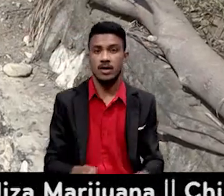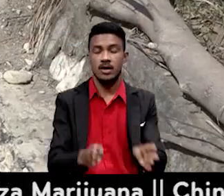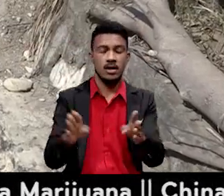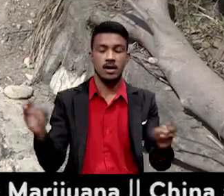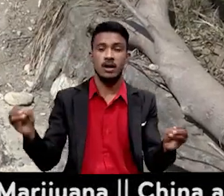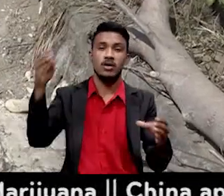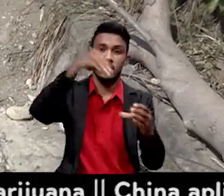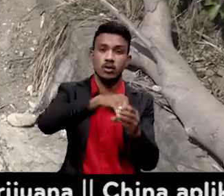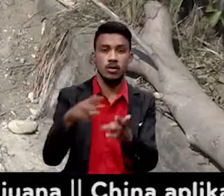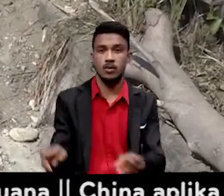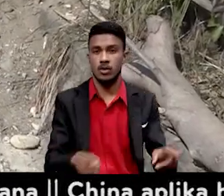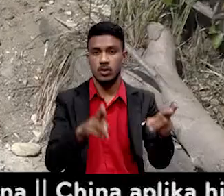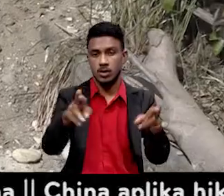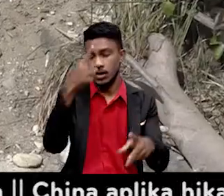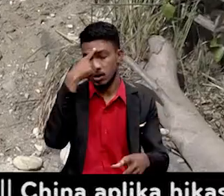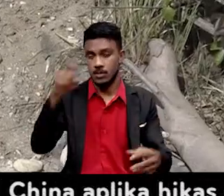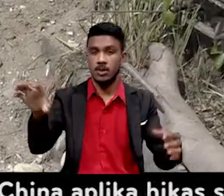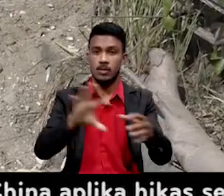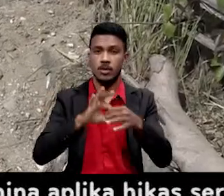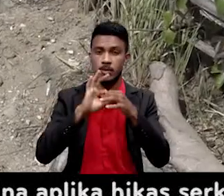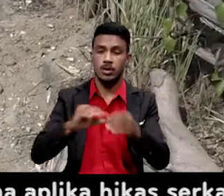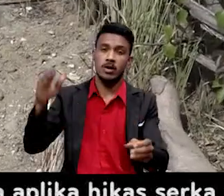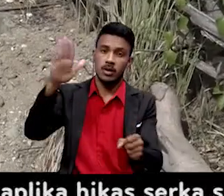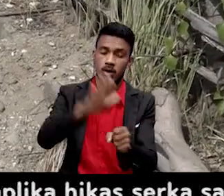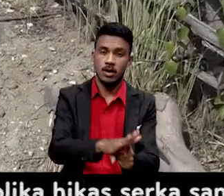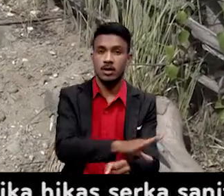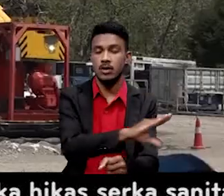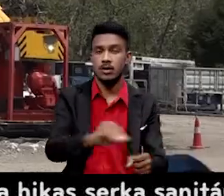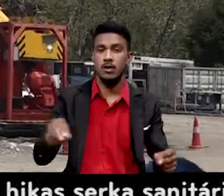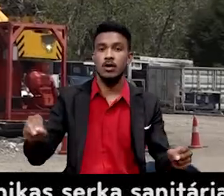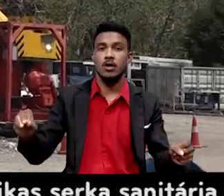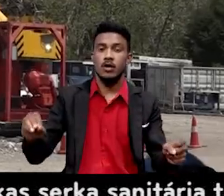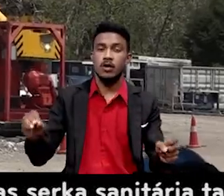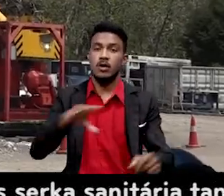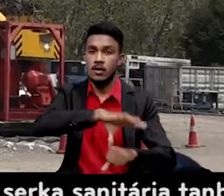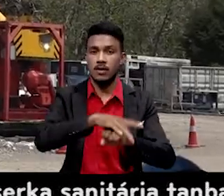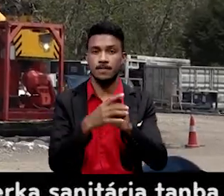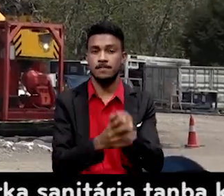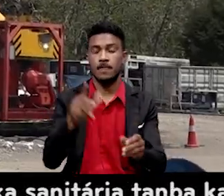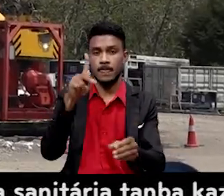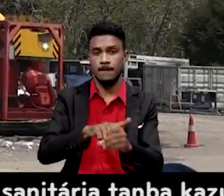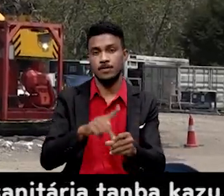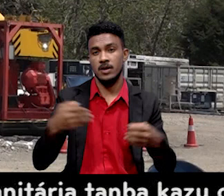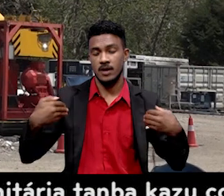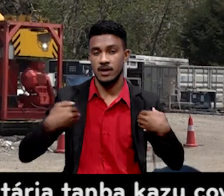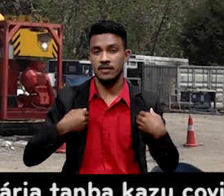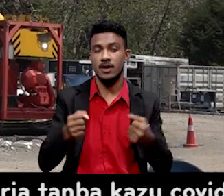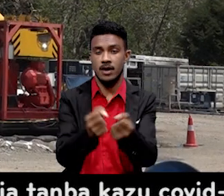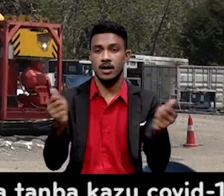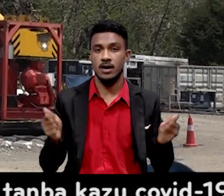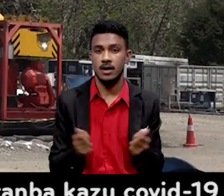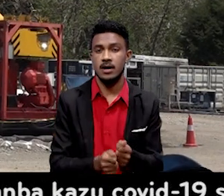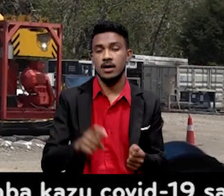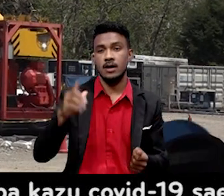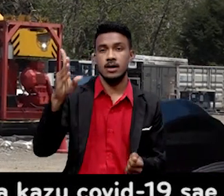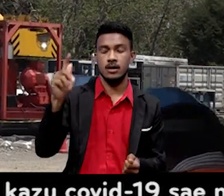tamba equipa satan ho rai henek ia valeta klarang. Posu matan perfuração mina fetok maus ne, ia aldeia Tabacolot, suku